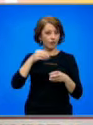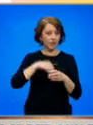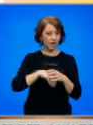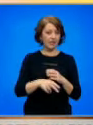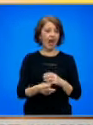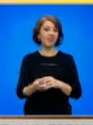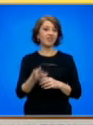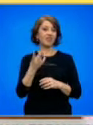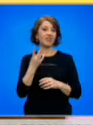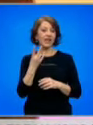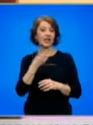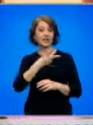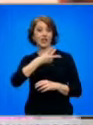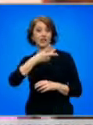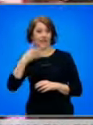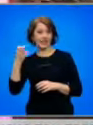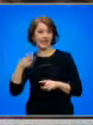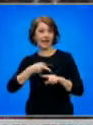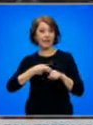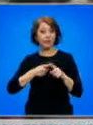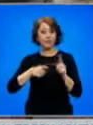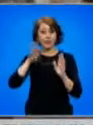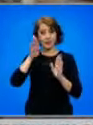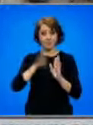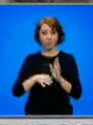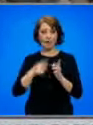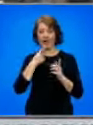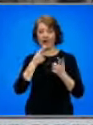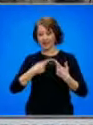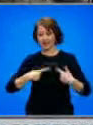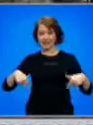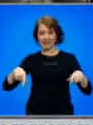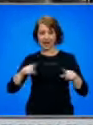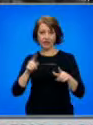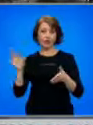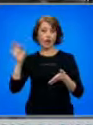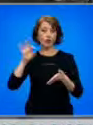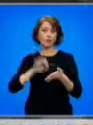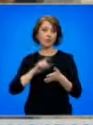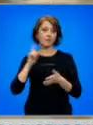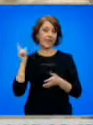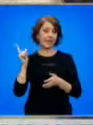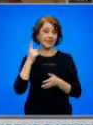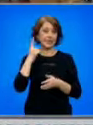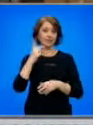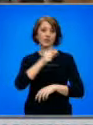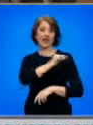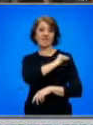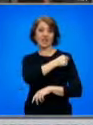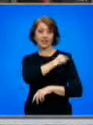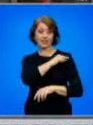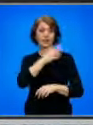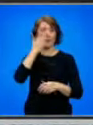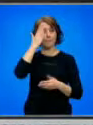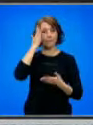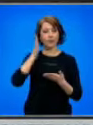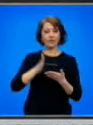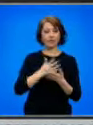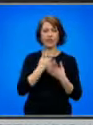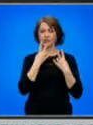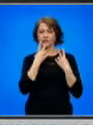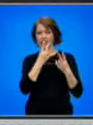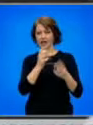наполовина по-малко от този преди 2 години. Залите ще са достъпни само за вакцинирани или преболедували посетители. Стриктно ще се следи за носенето